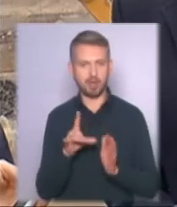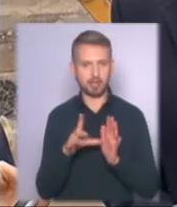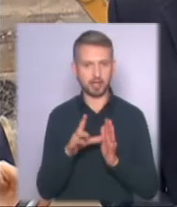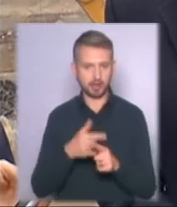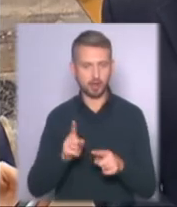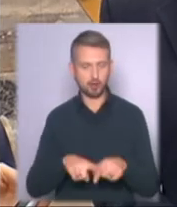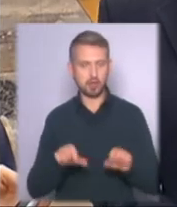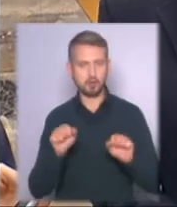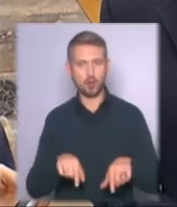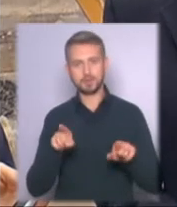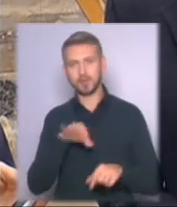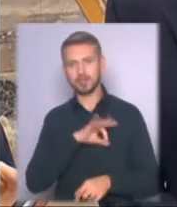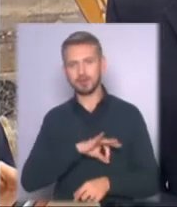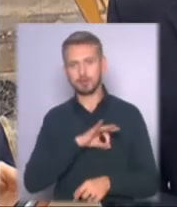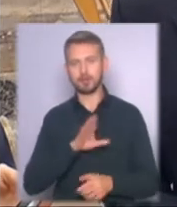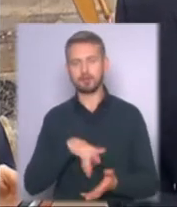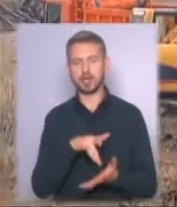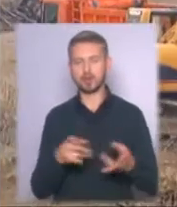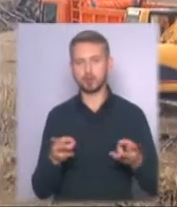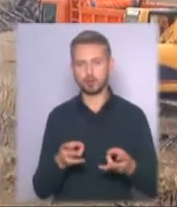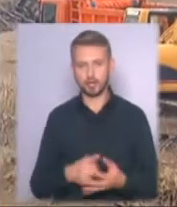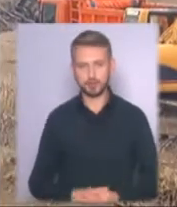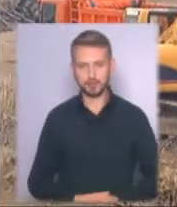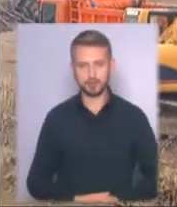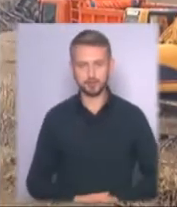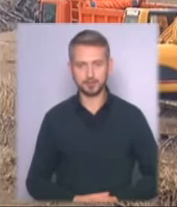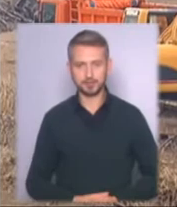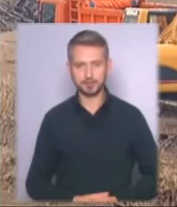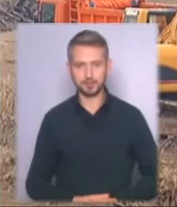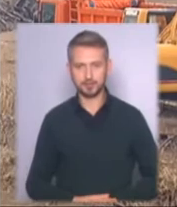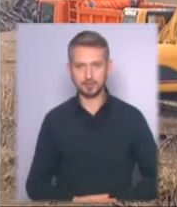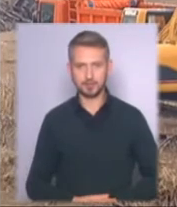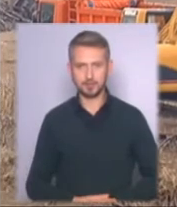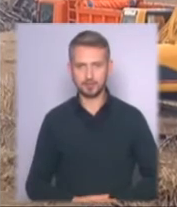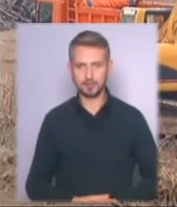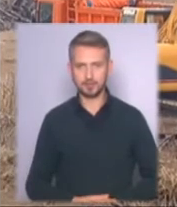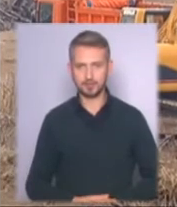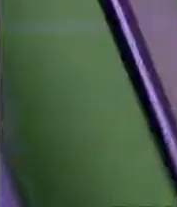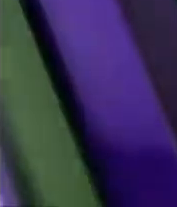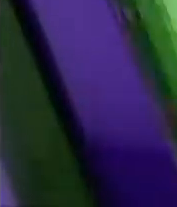можем также использовать в городских нуждах. Наталья Сарданова, Андрей Гегеля, телеканал «Киев».